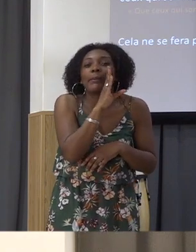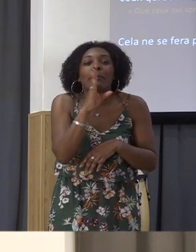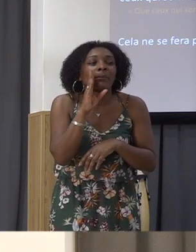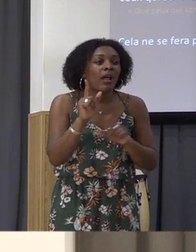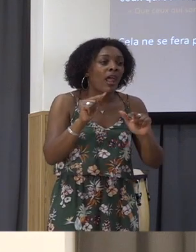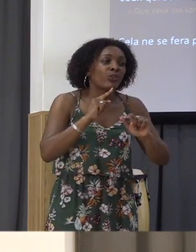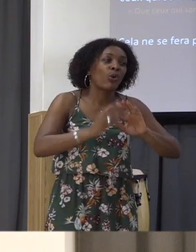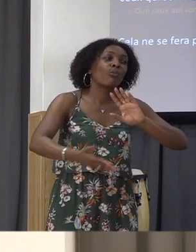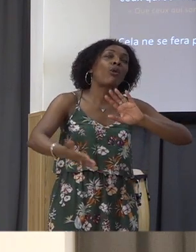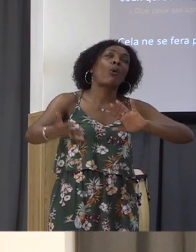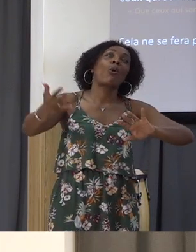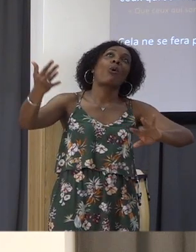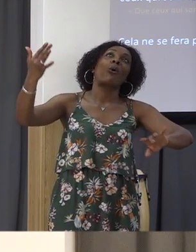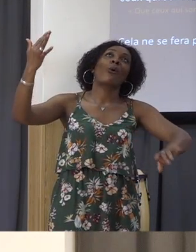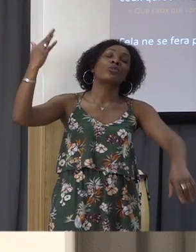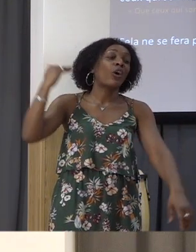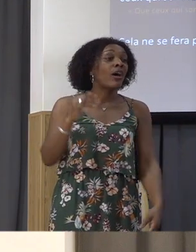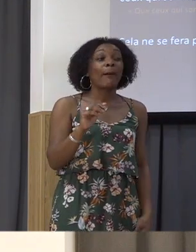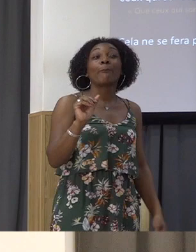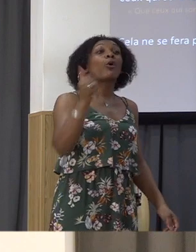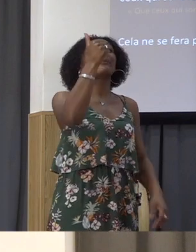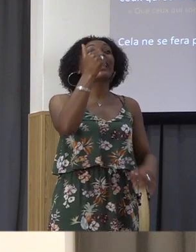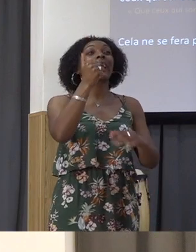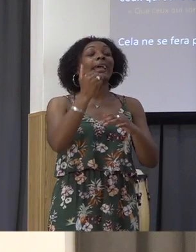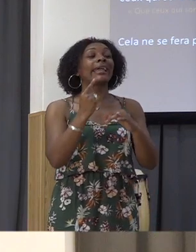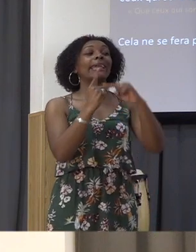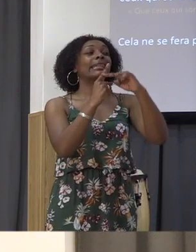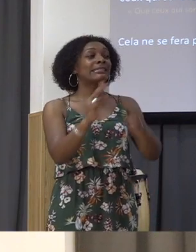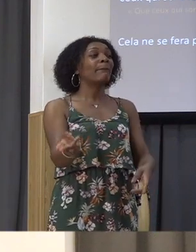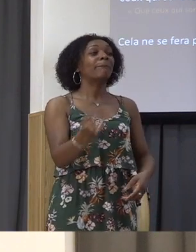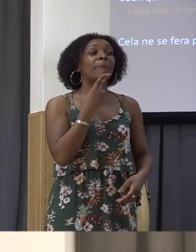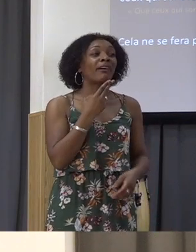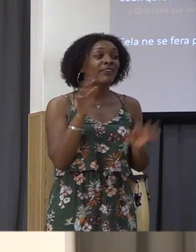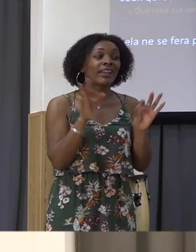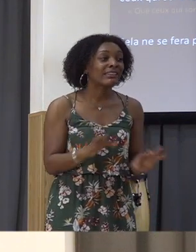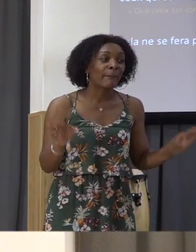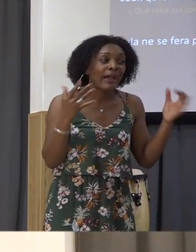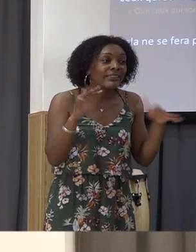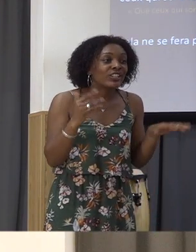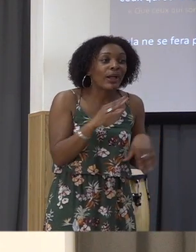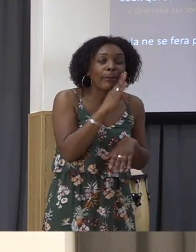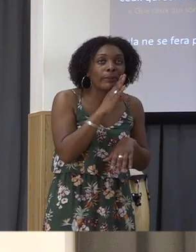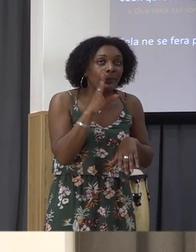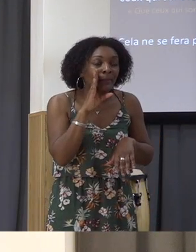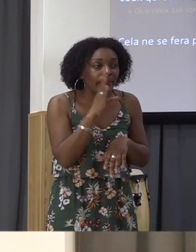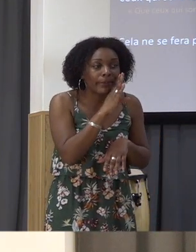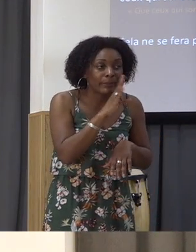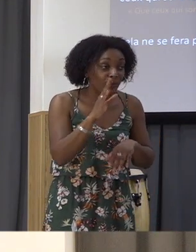Et la première église n'était pas parfaite. On va lire les Actes des